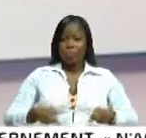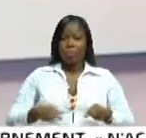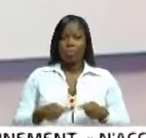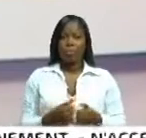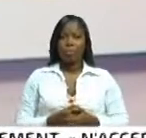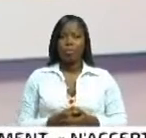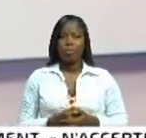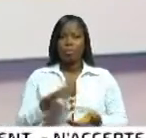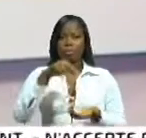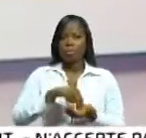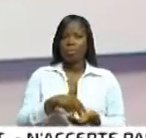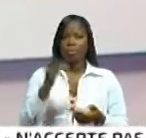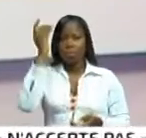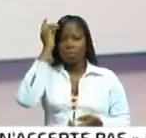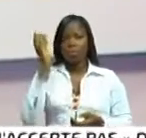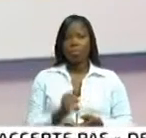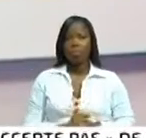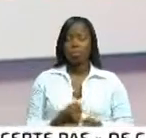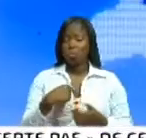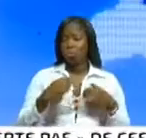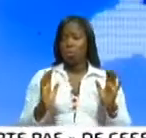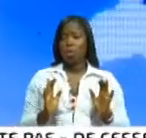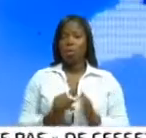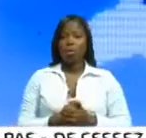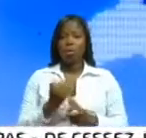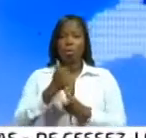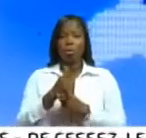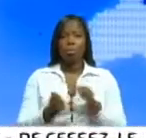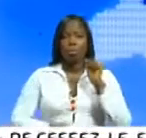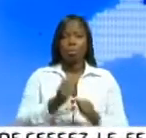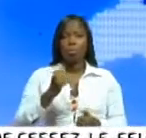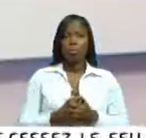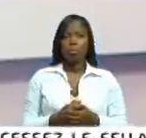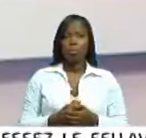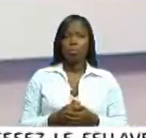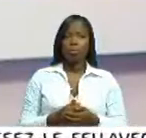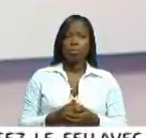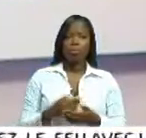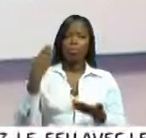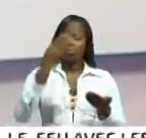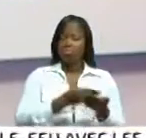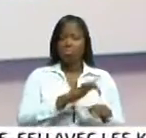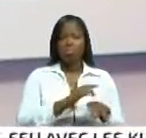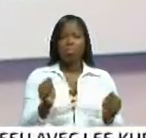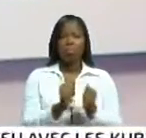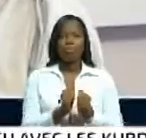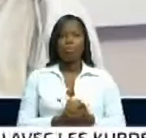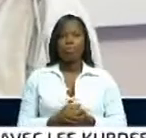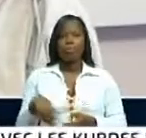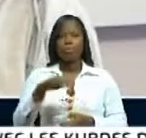adam raga en plus maintenant de ceux qui nous rejoint vous savez vous